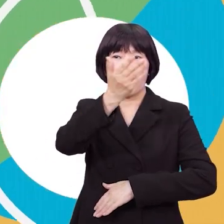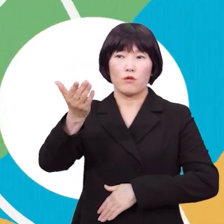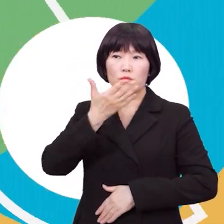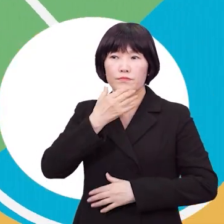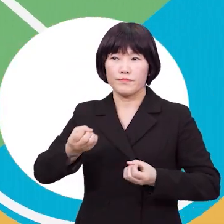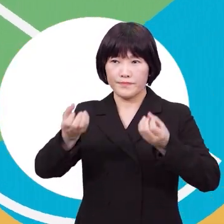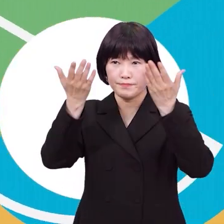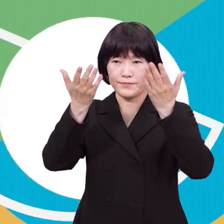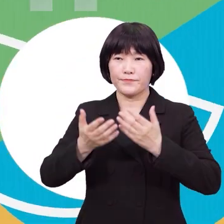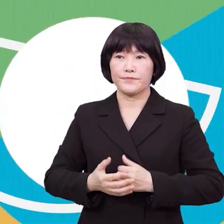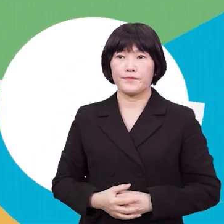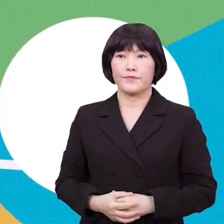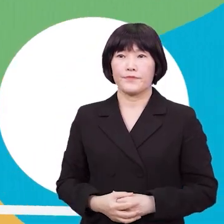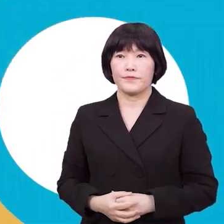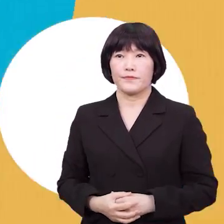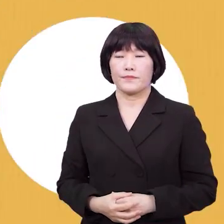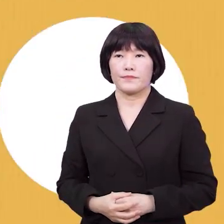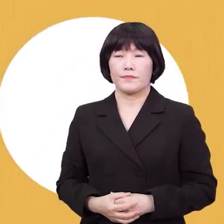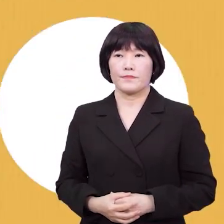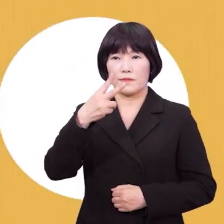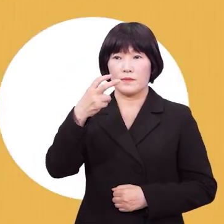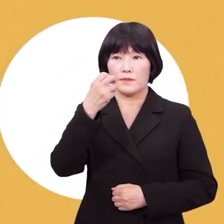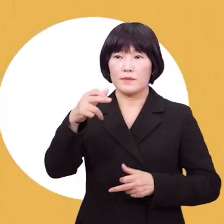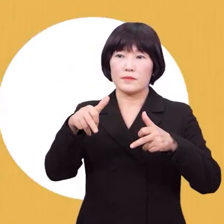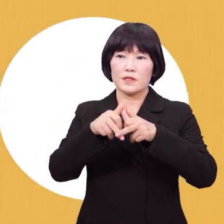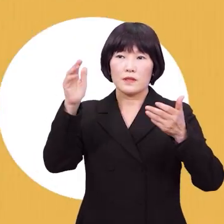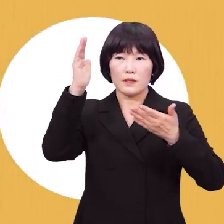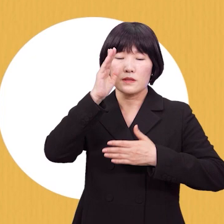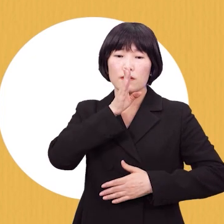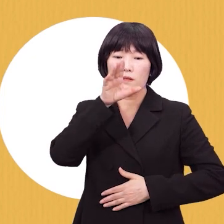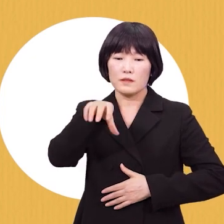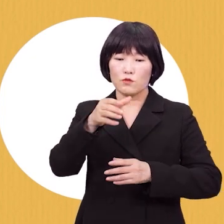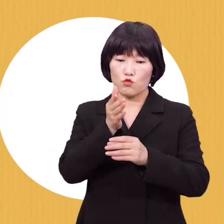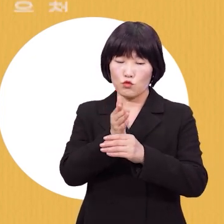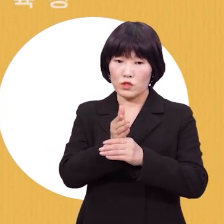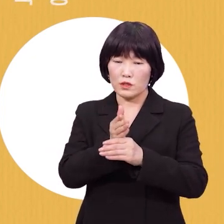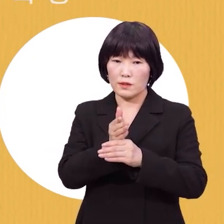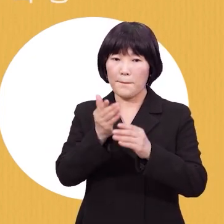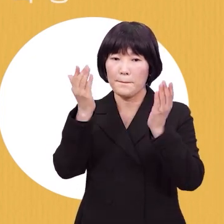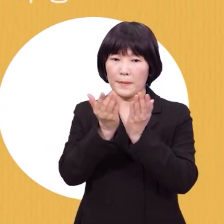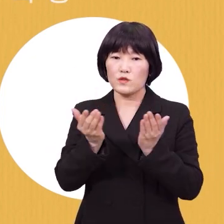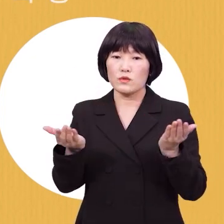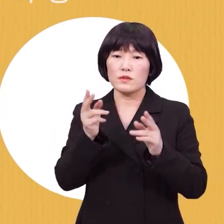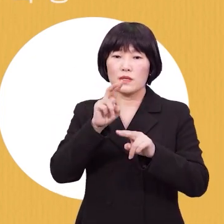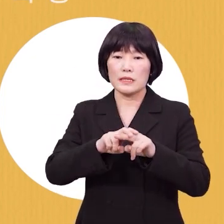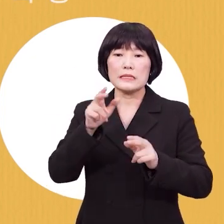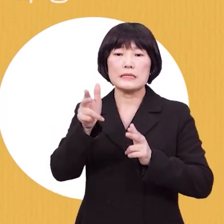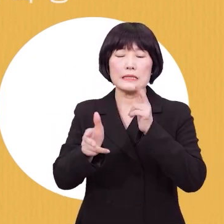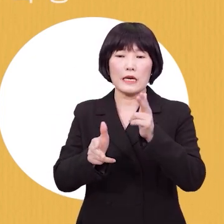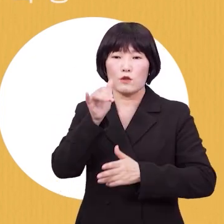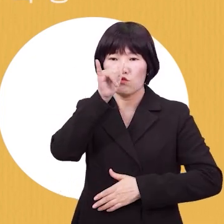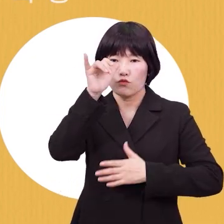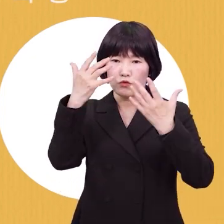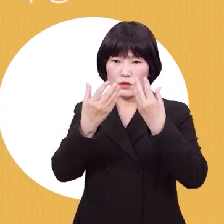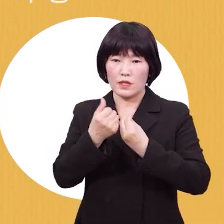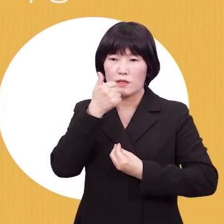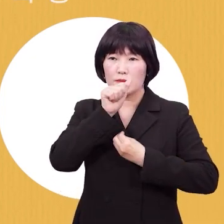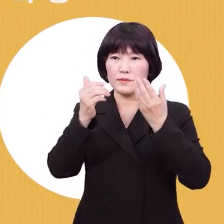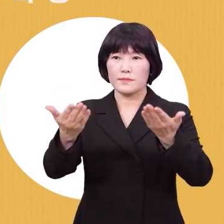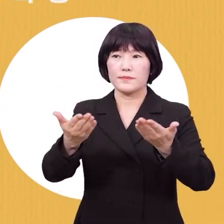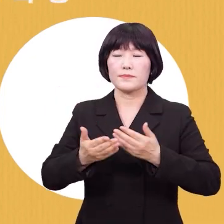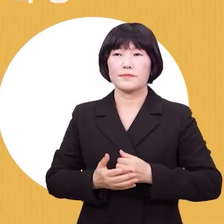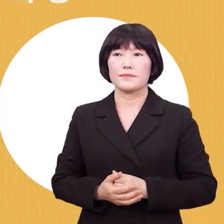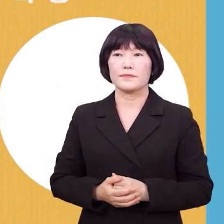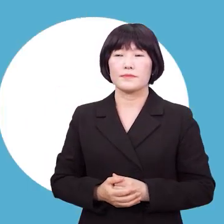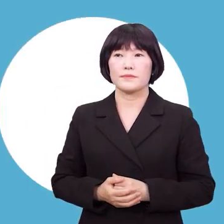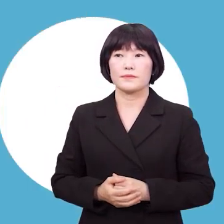2022년 장애학생 현장중심 맞춤형 일자리 사업의 우수 사례를 소개하겠습니다. 분야는 훈련생, 사업체,